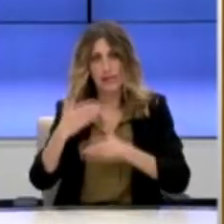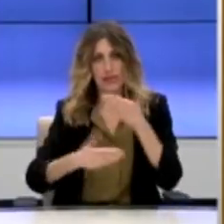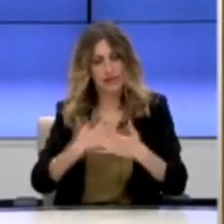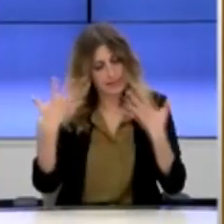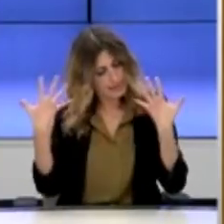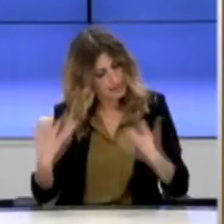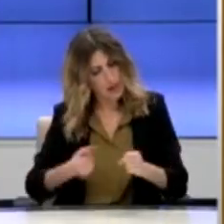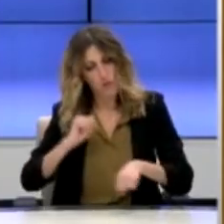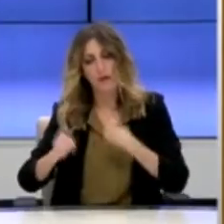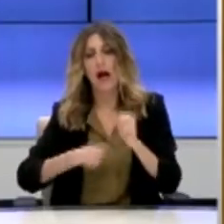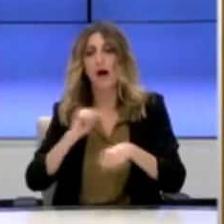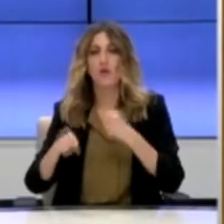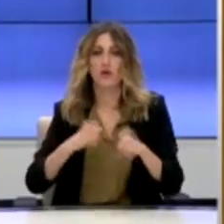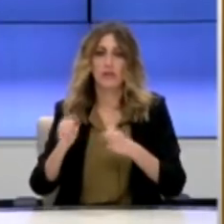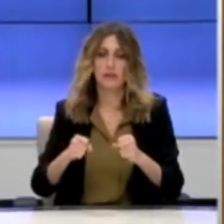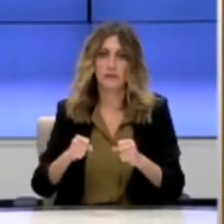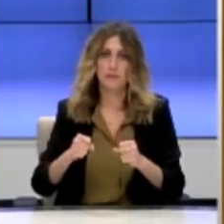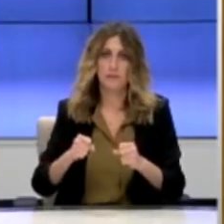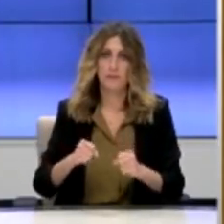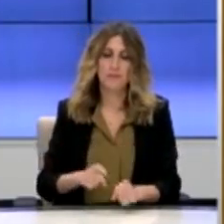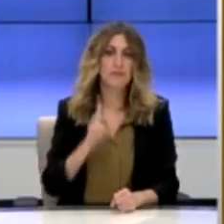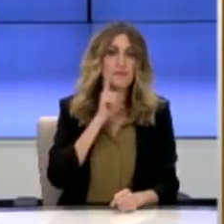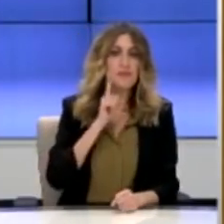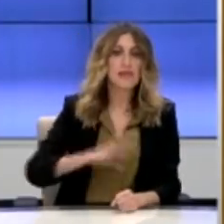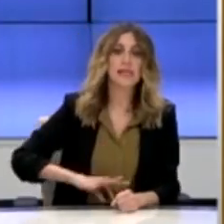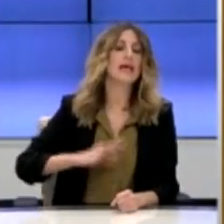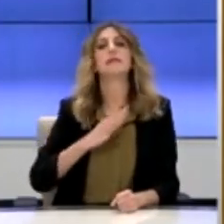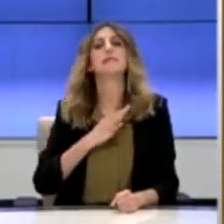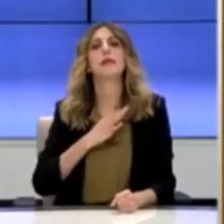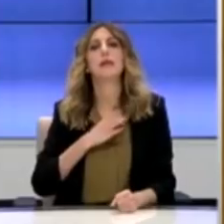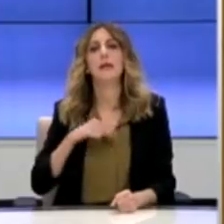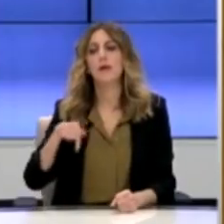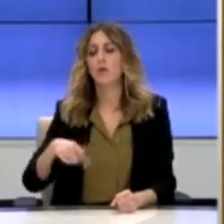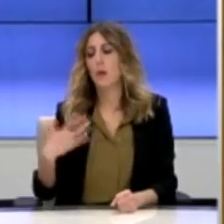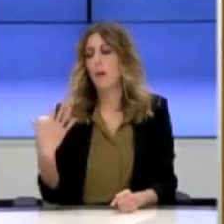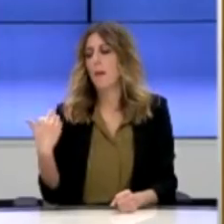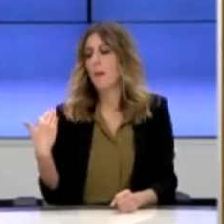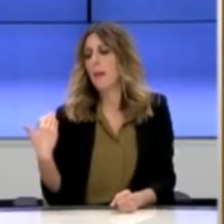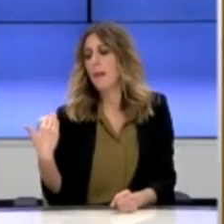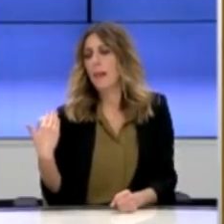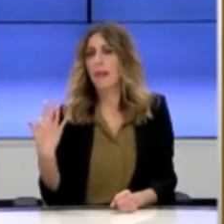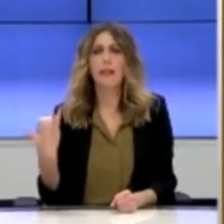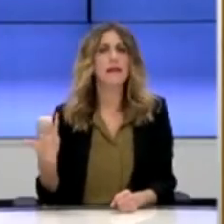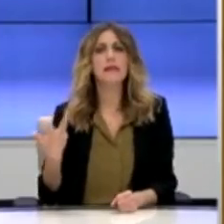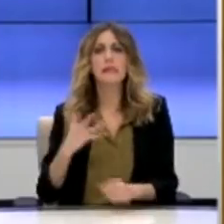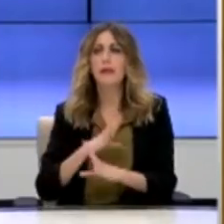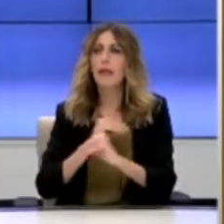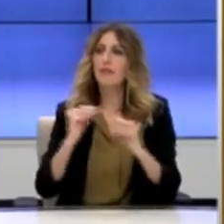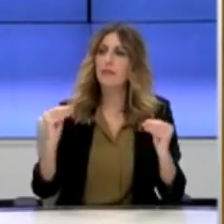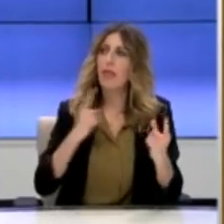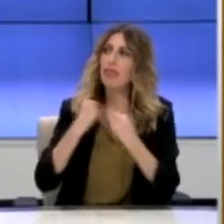και κύριοι, τελευταία ακούγονται και διάφορα ωραία για διαπραγμάτευση με τις